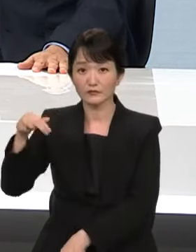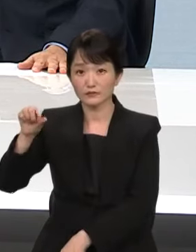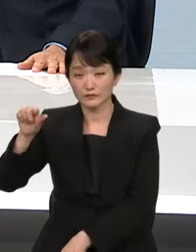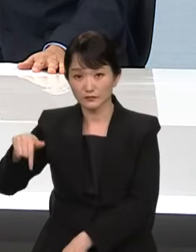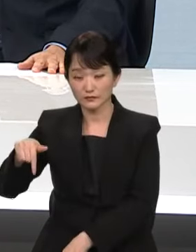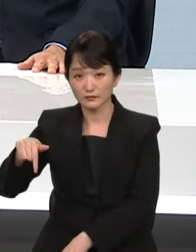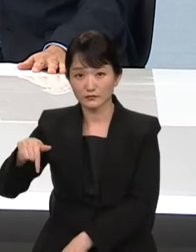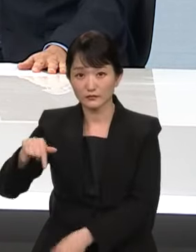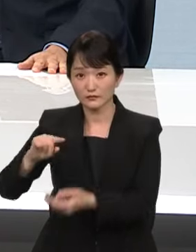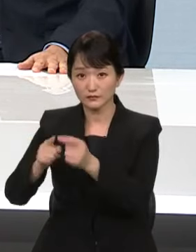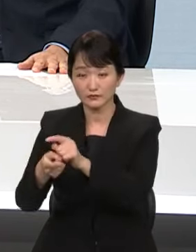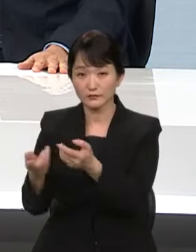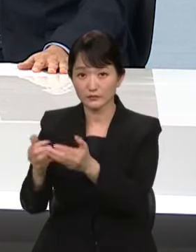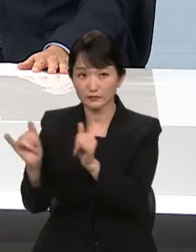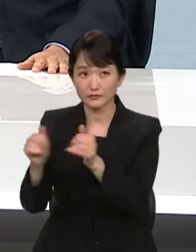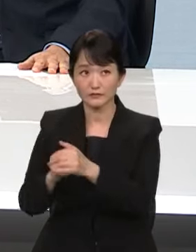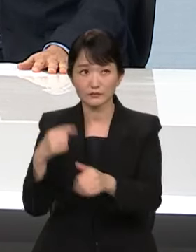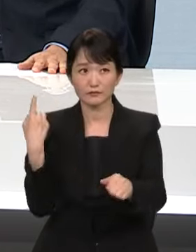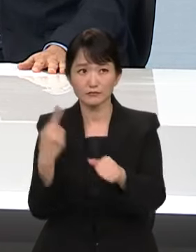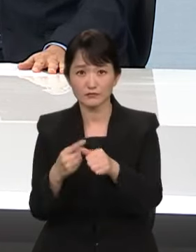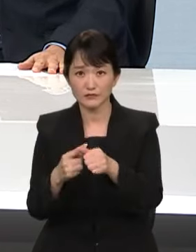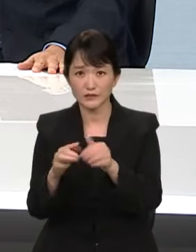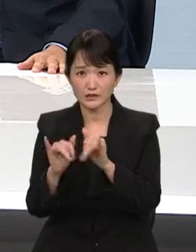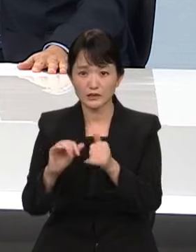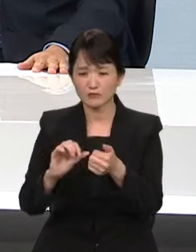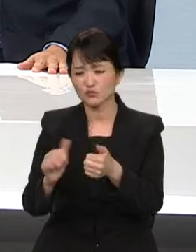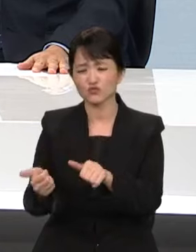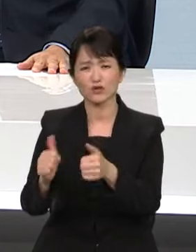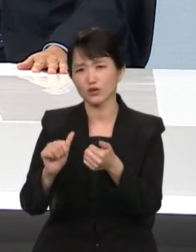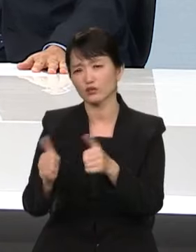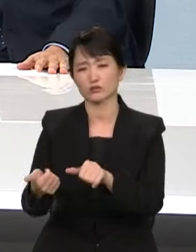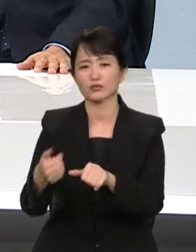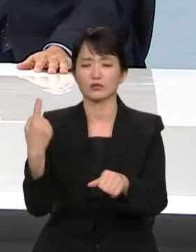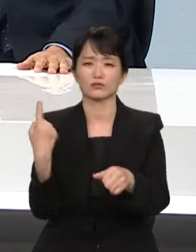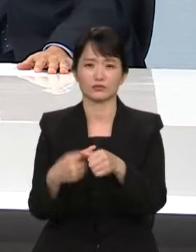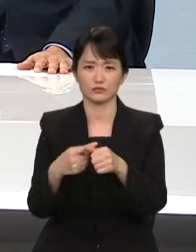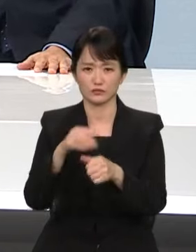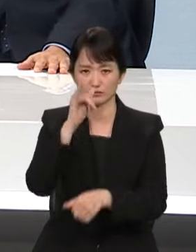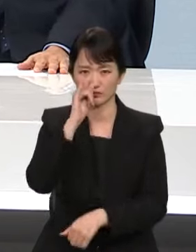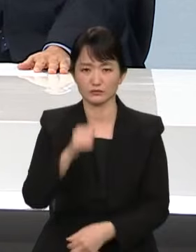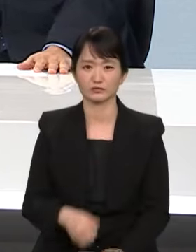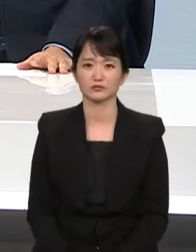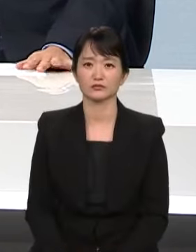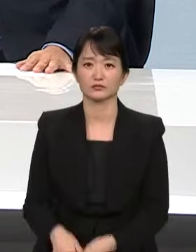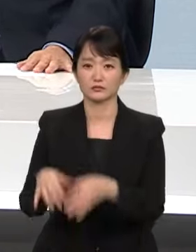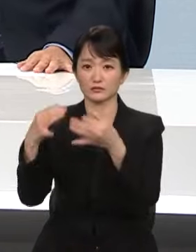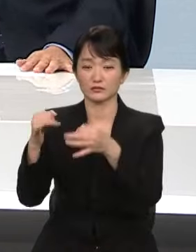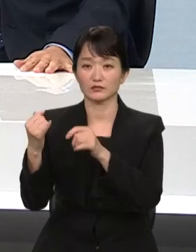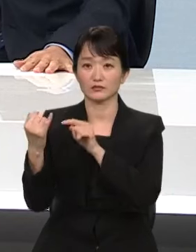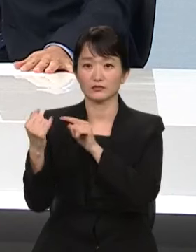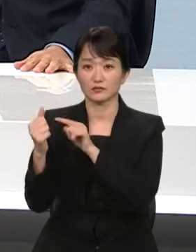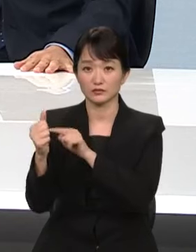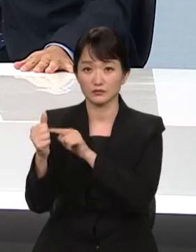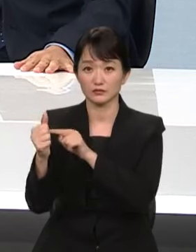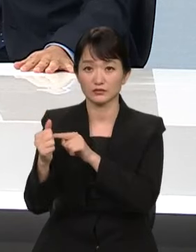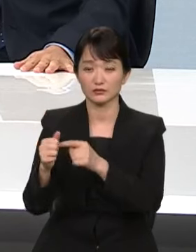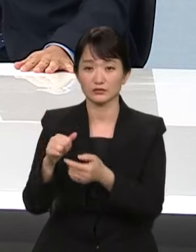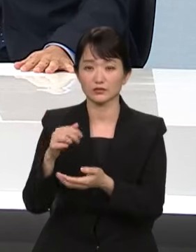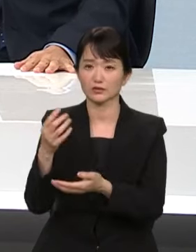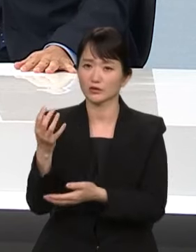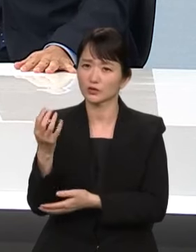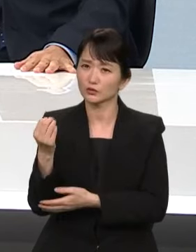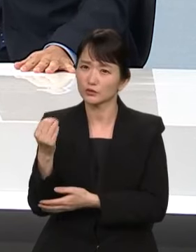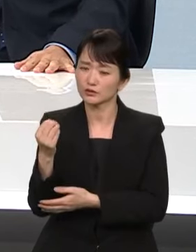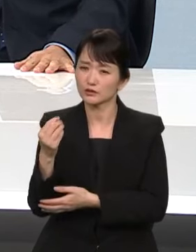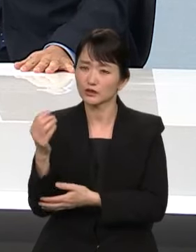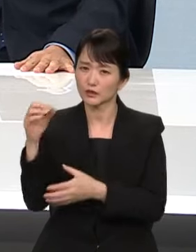직무대행이 자, 이런 식의 욕설을 하면서 사람 죽네 죽어 이런 발언을 했다라는 겁니다. 하지만 김태규 직무대행은 이런